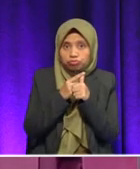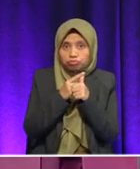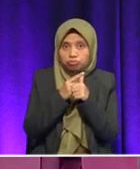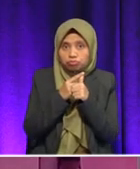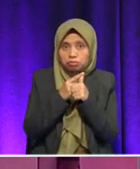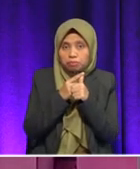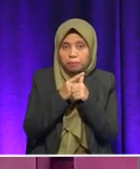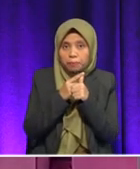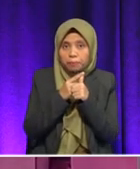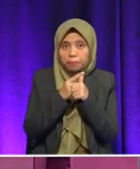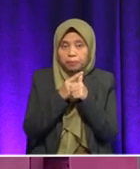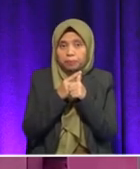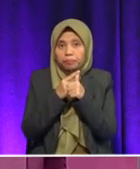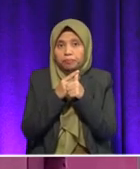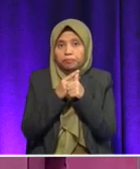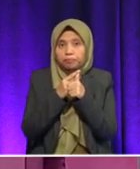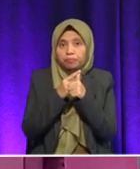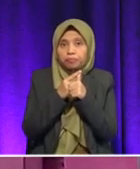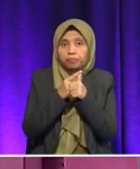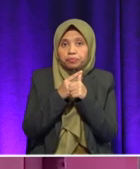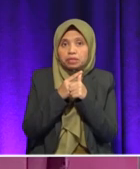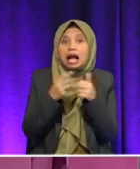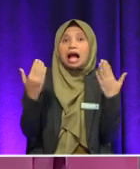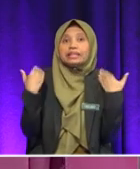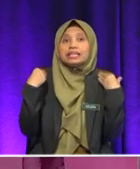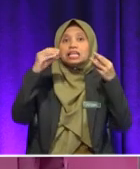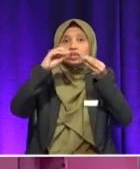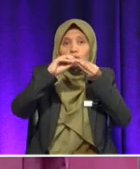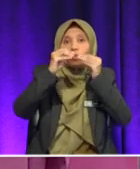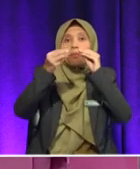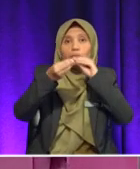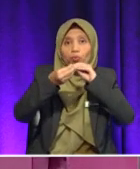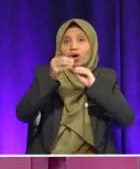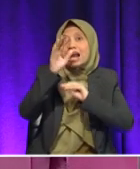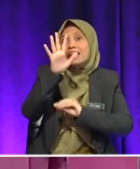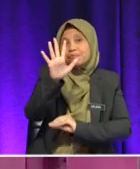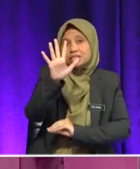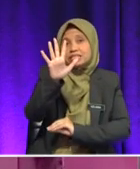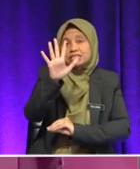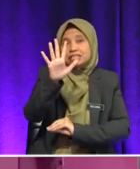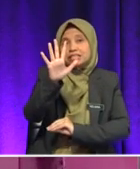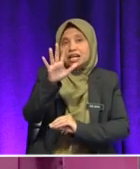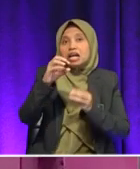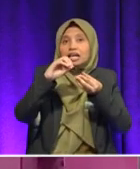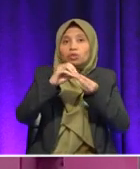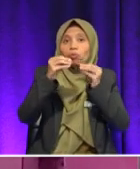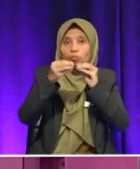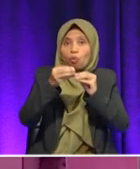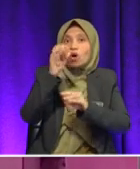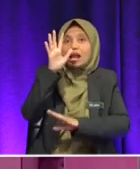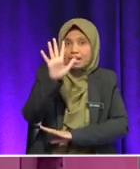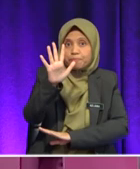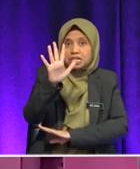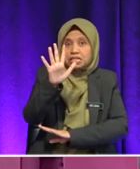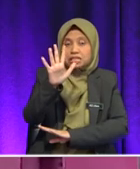yang paling penting yang paling perlu tahu adalah ada nomor lima Iya betul nomor 5 itu yang